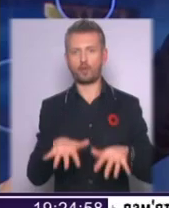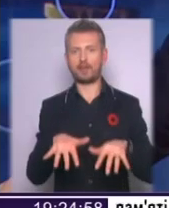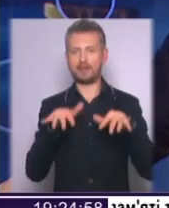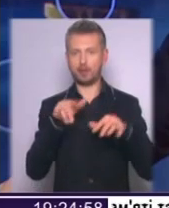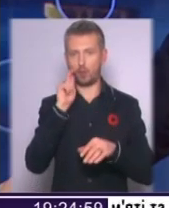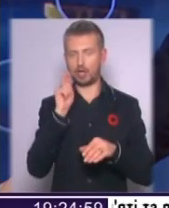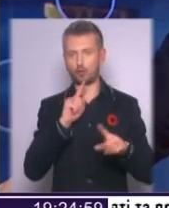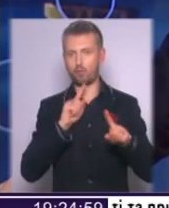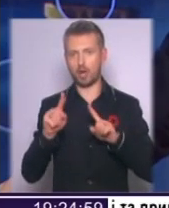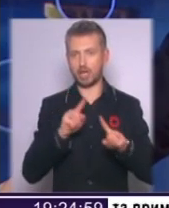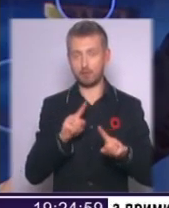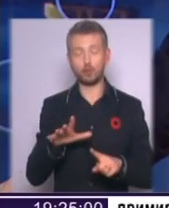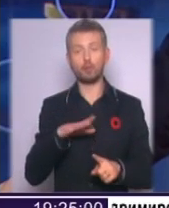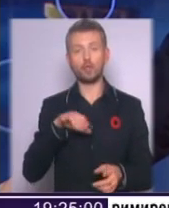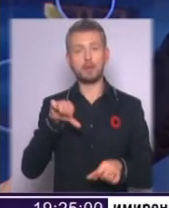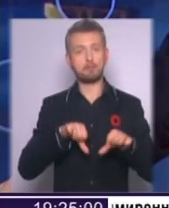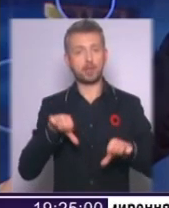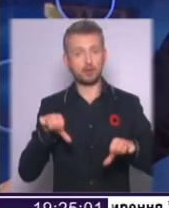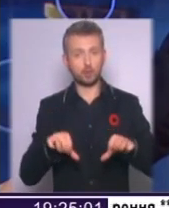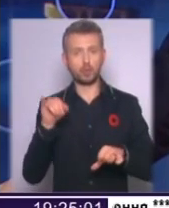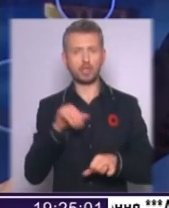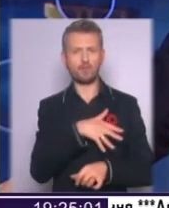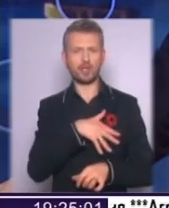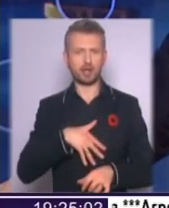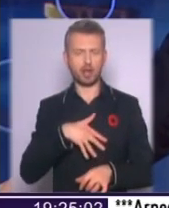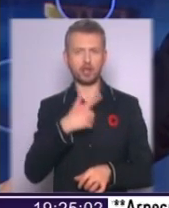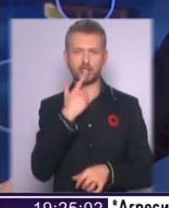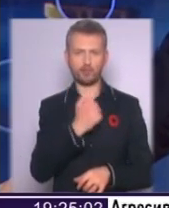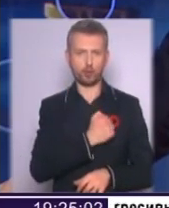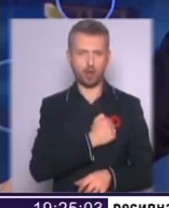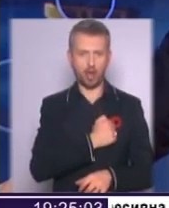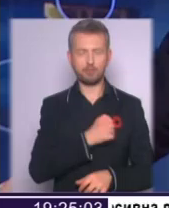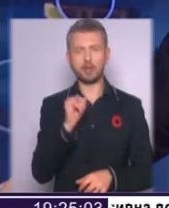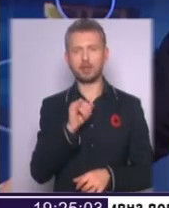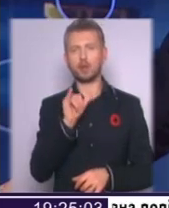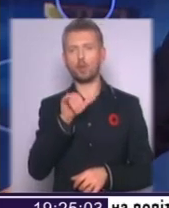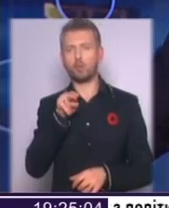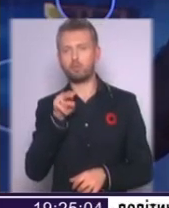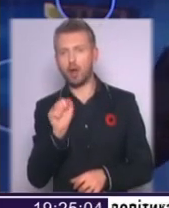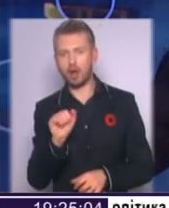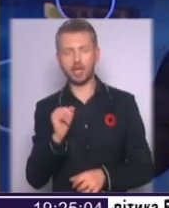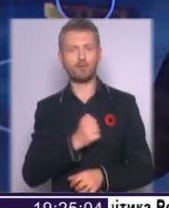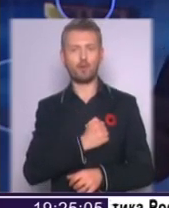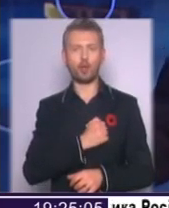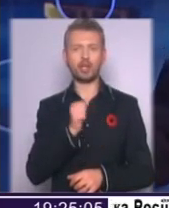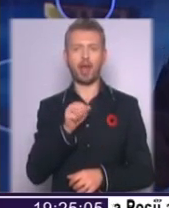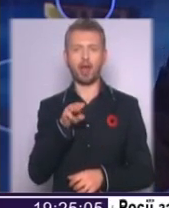українського парламенту. Були присутні, нагадаю, і ветерани Червоної армії, і УПА, і воїни